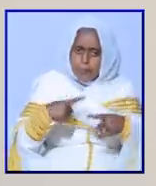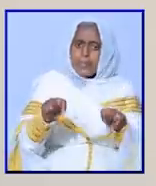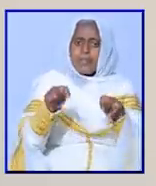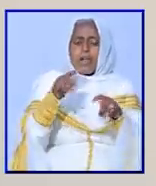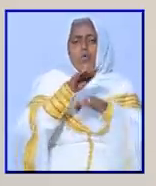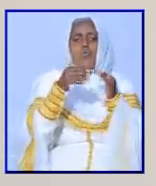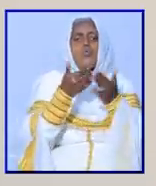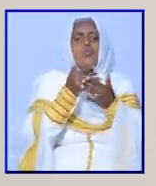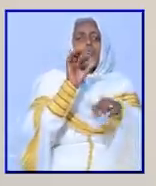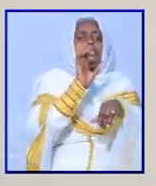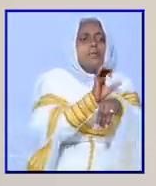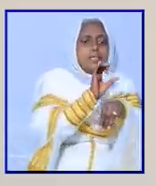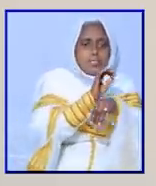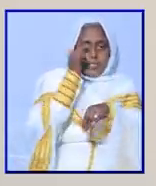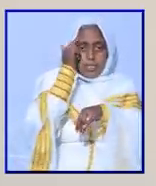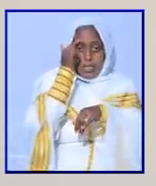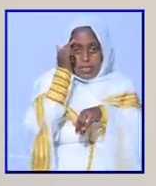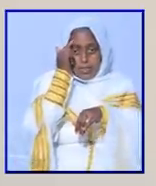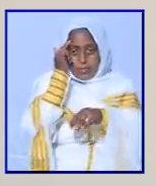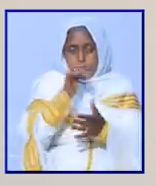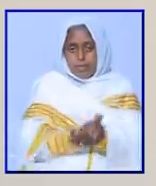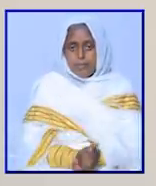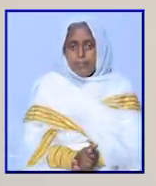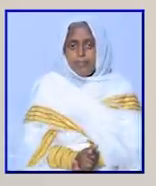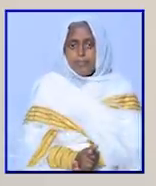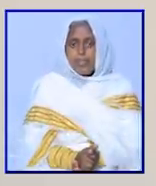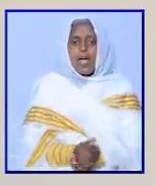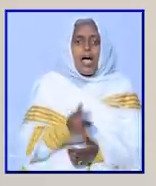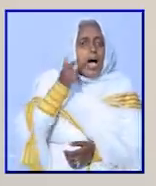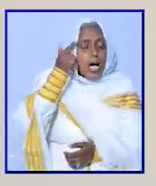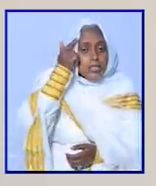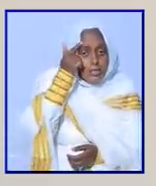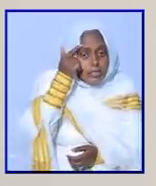እና ሁሉም ይጥራል፣ ሁሉም ያስባል። ቤተክርስቲያን